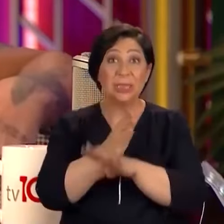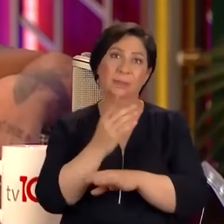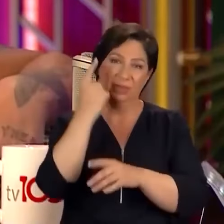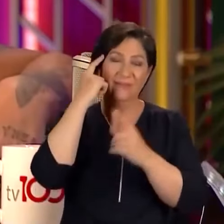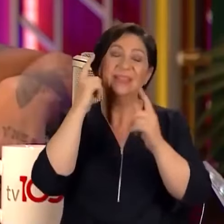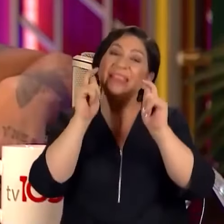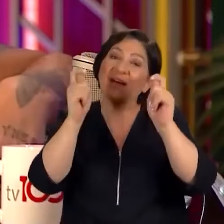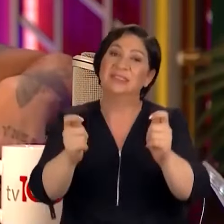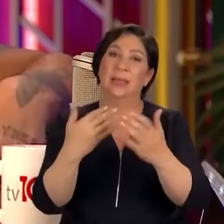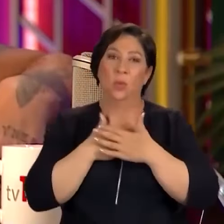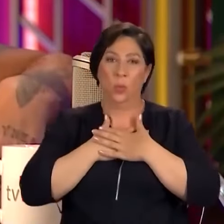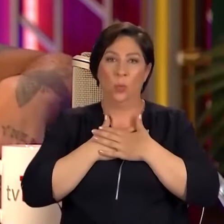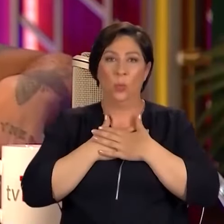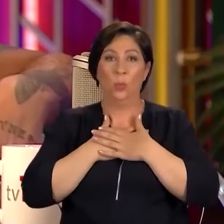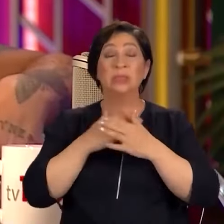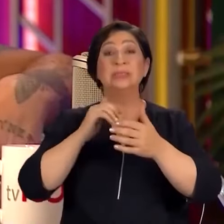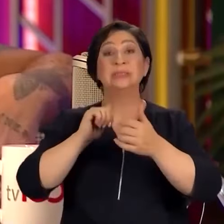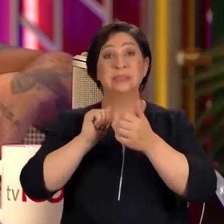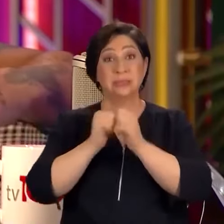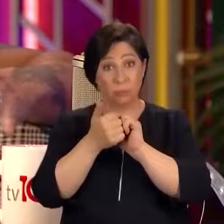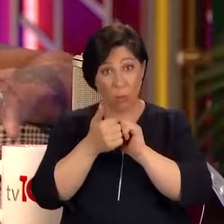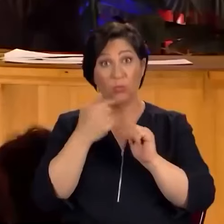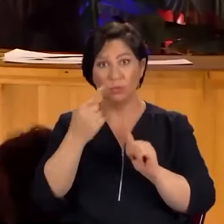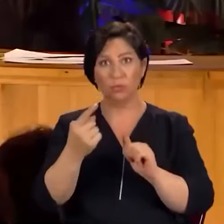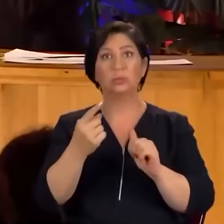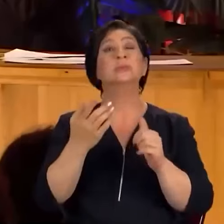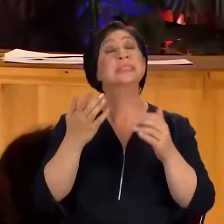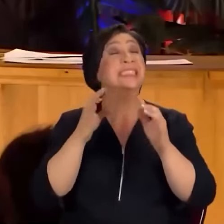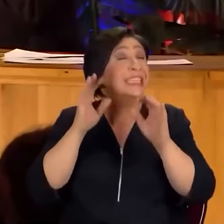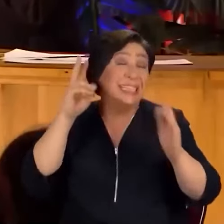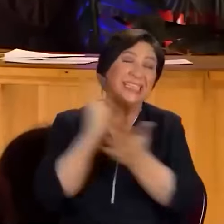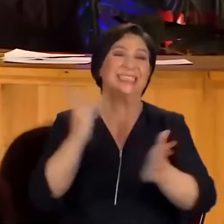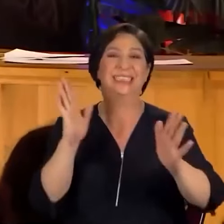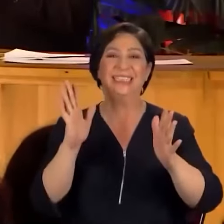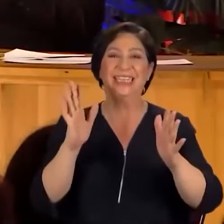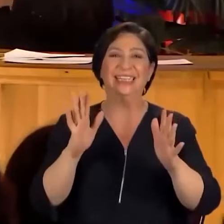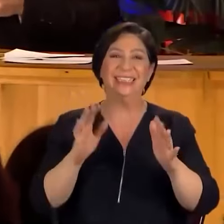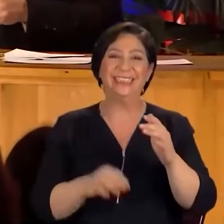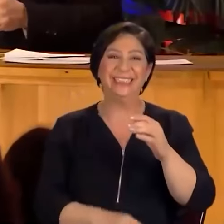cidden öneriyorum. Spor mu öneriyorsun? Kesinlikle abi. Bakın.